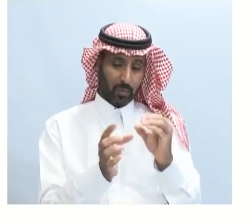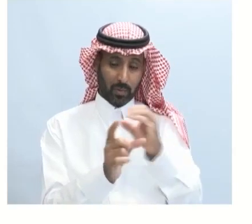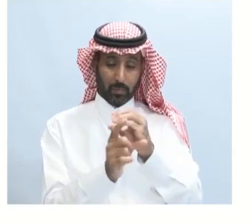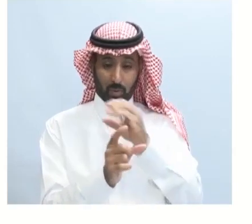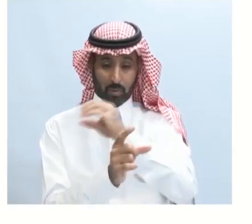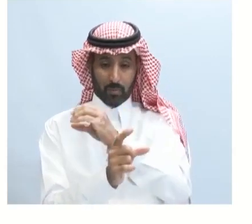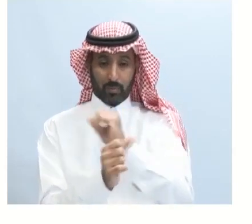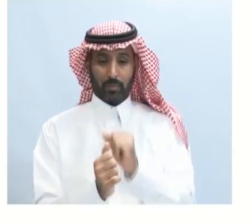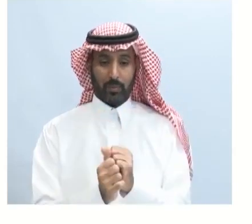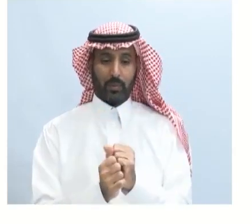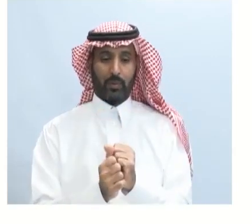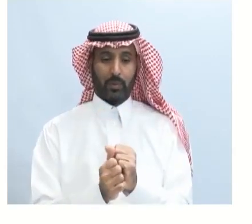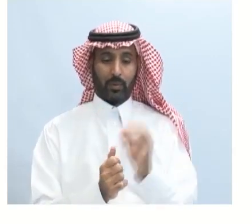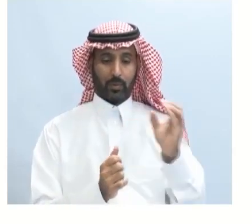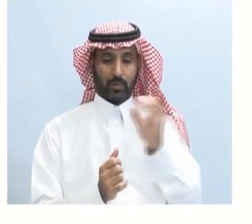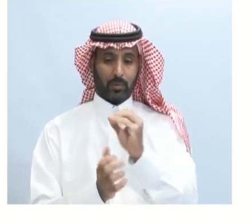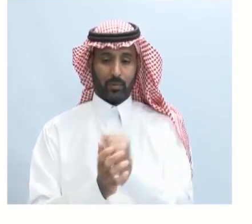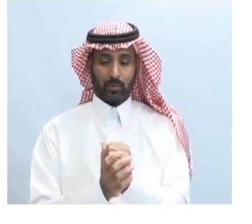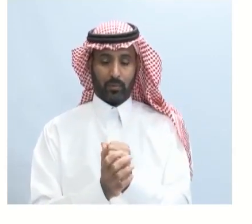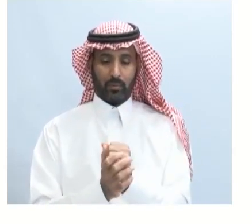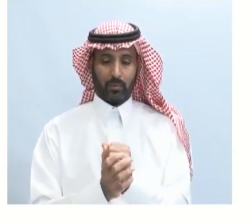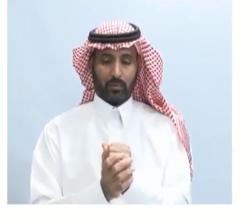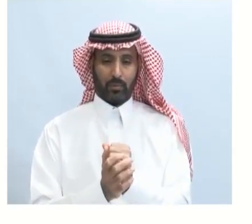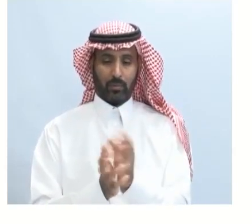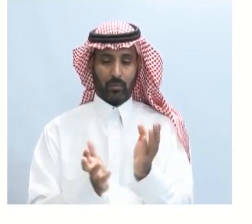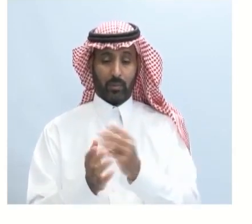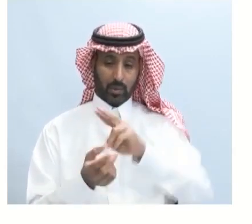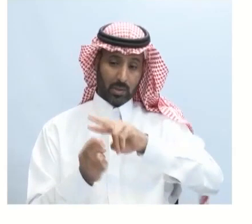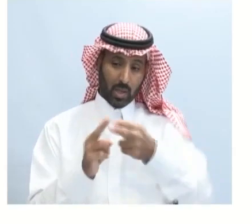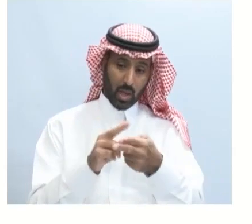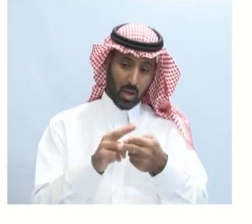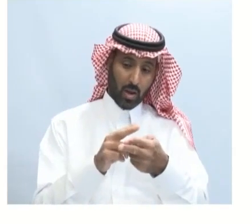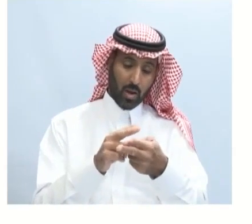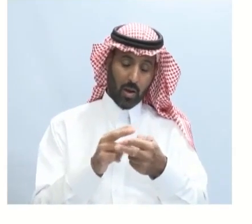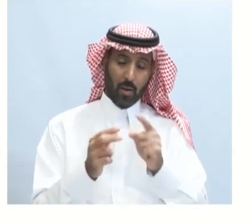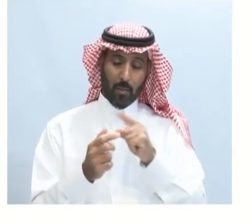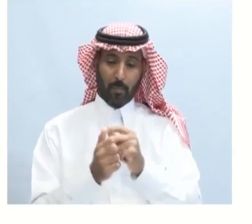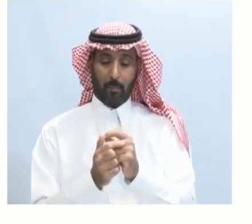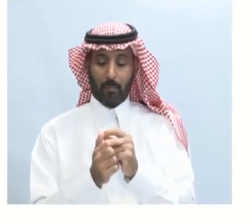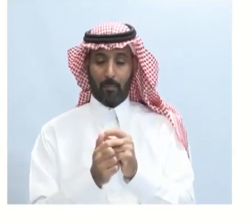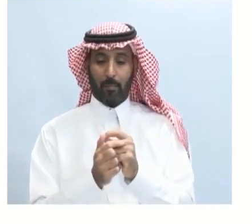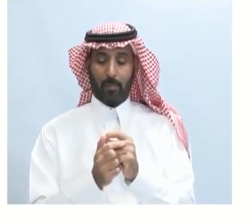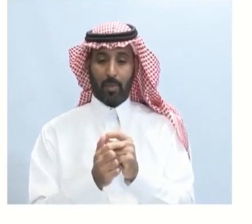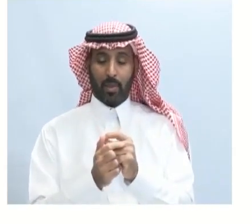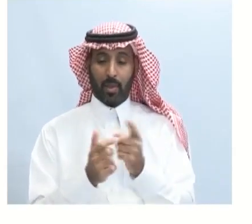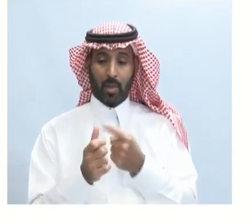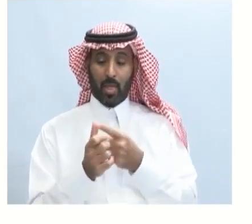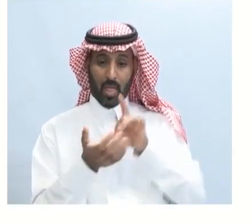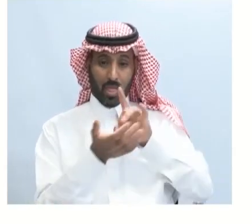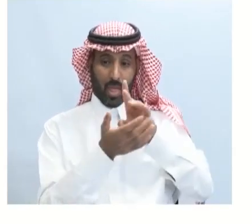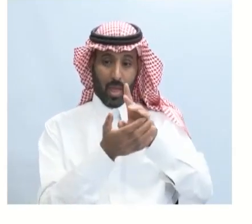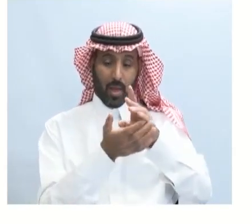كربون وكربون الان انظر حتى نحولها الى المركب المراد تحويله لابد اولا ان